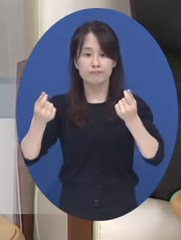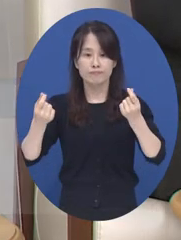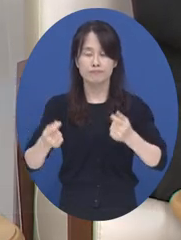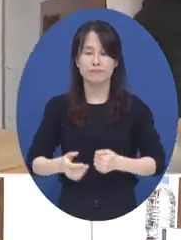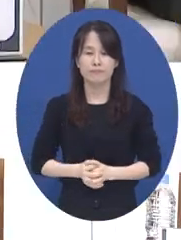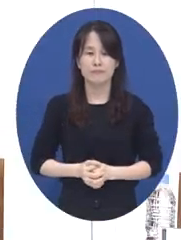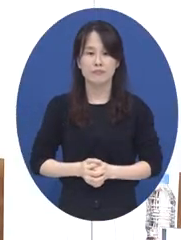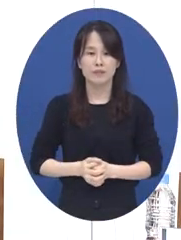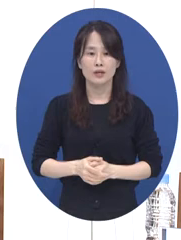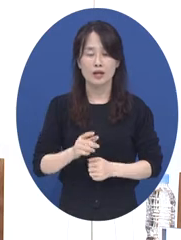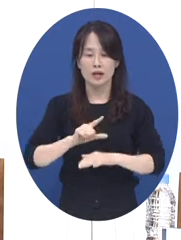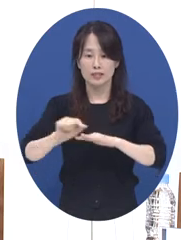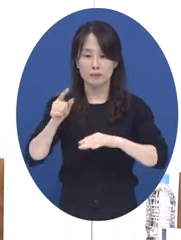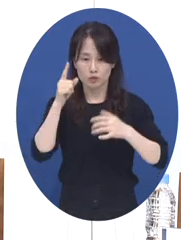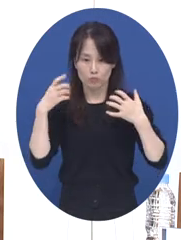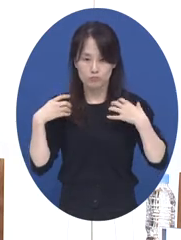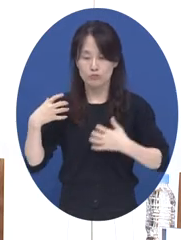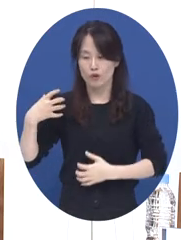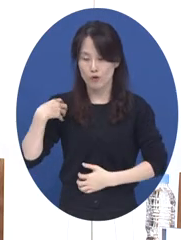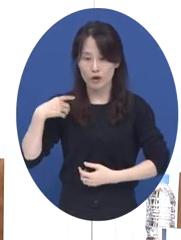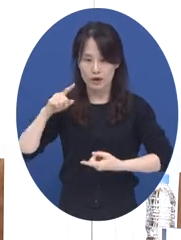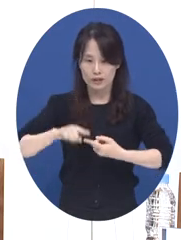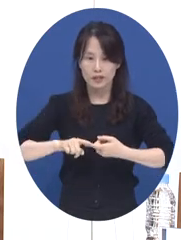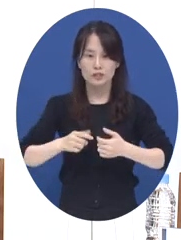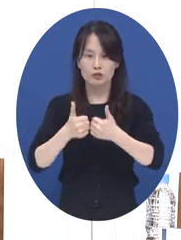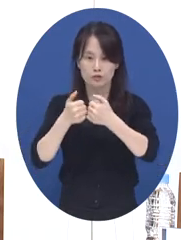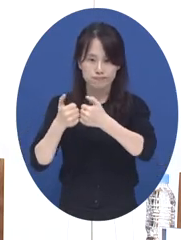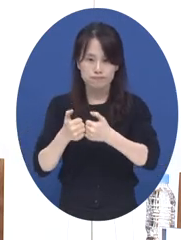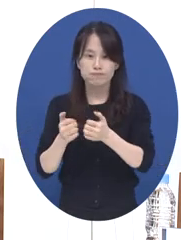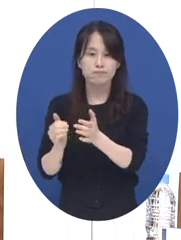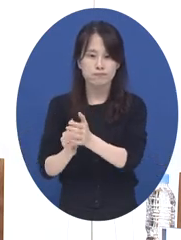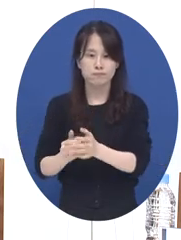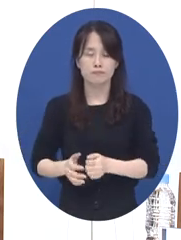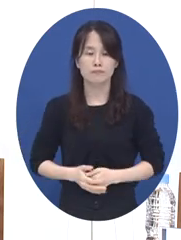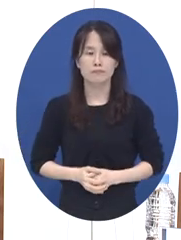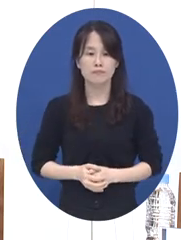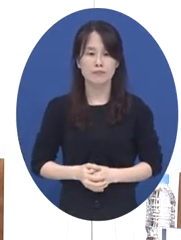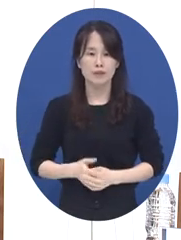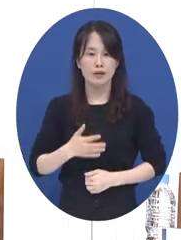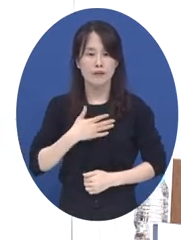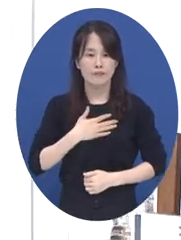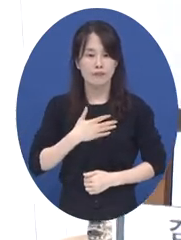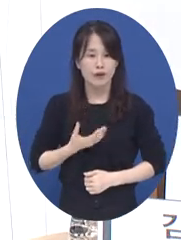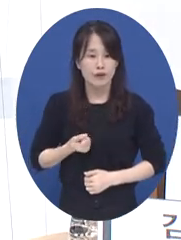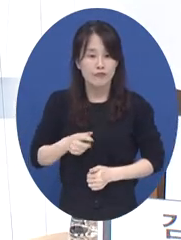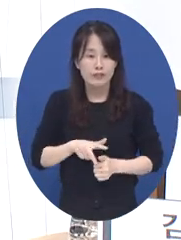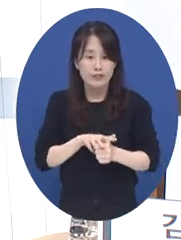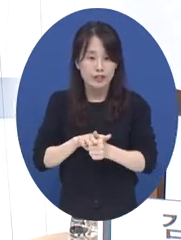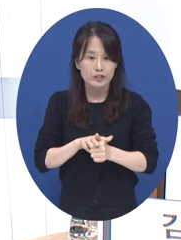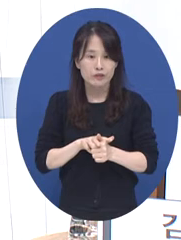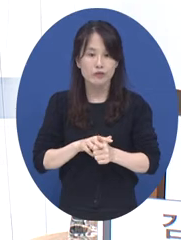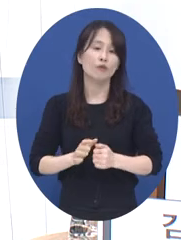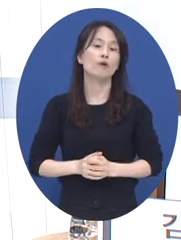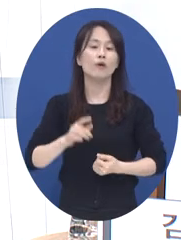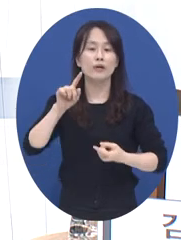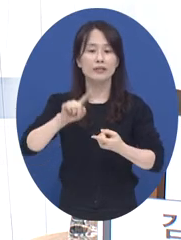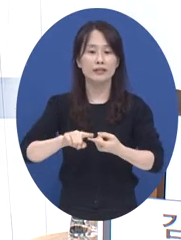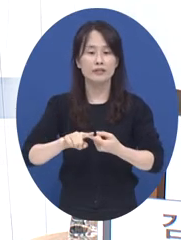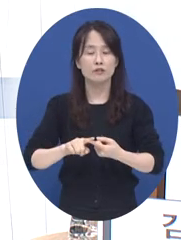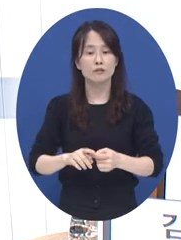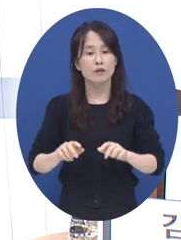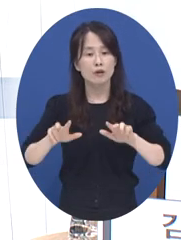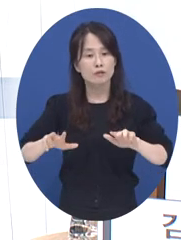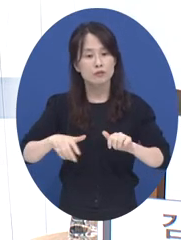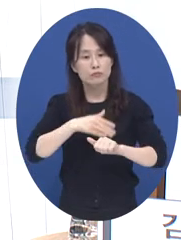흐름이고 이어서 지방정부의 역할에 대해서도 논의가 이루어졌습니다 마이 데이터 그리고 데이터 주권이라는